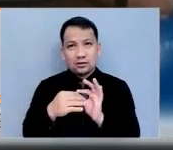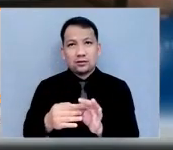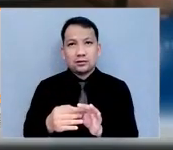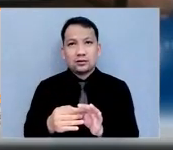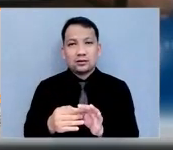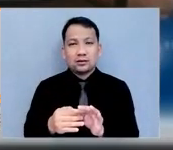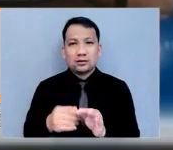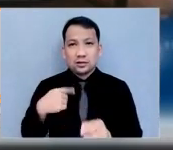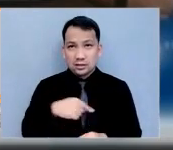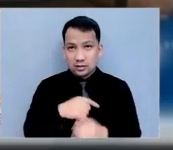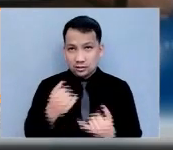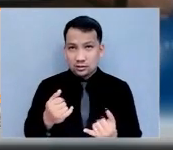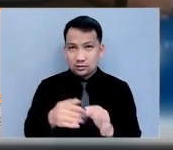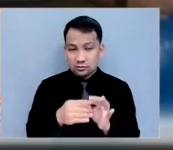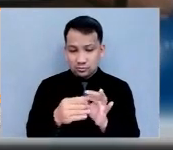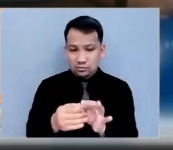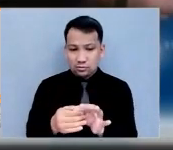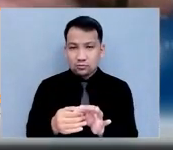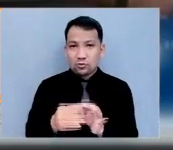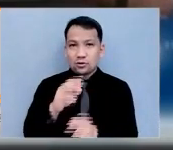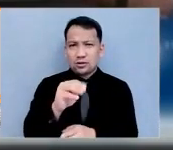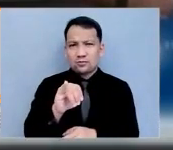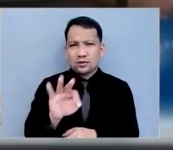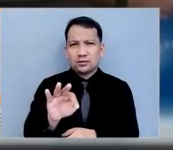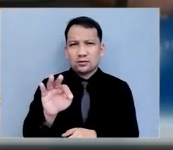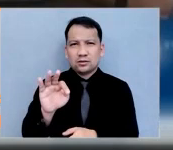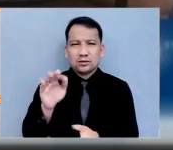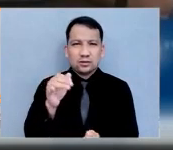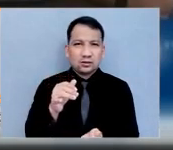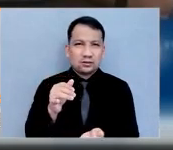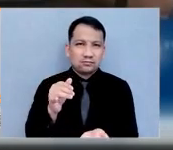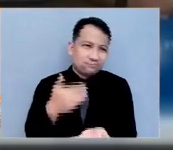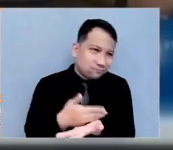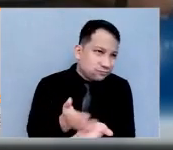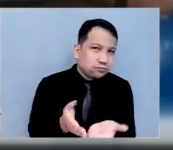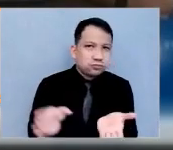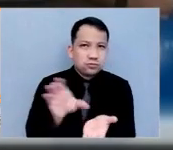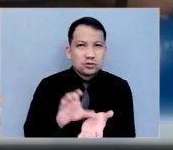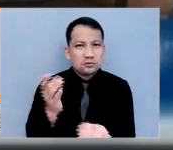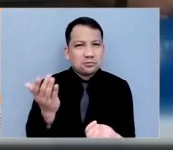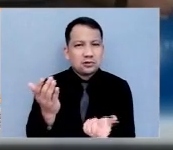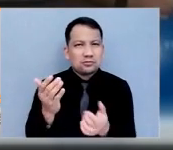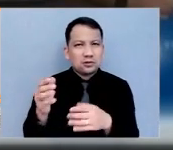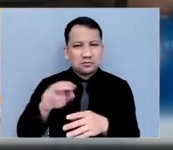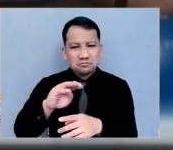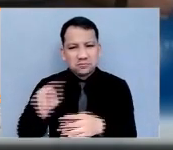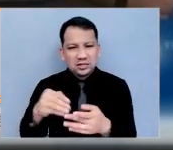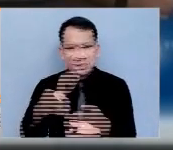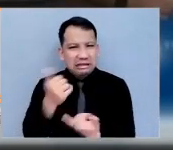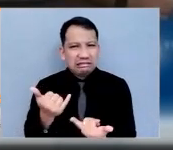wealth fund will make sense sometime in the medium term. Perhaps when we have